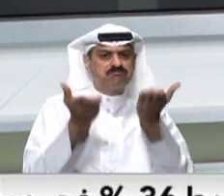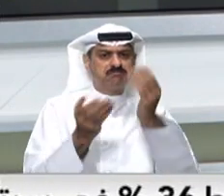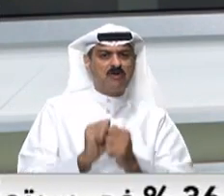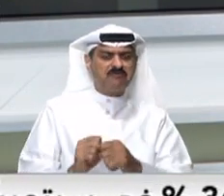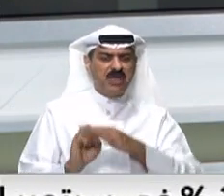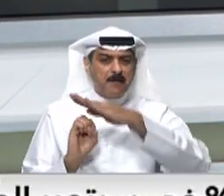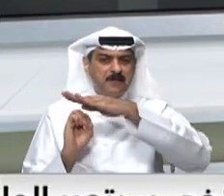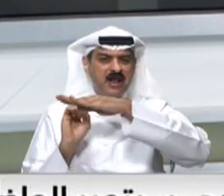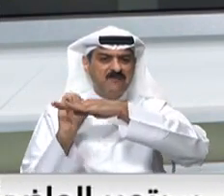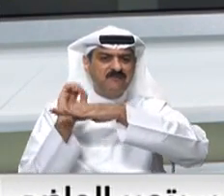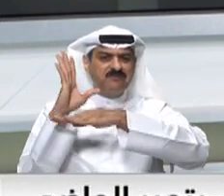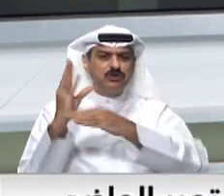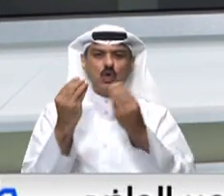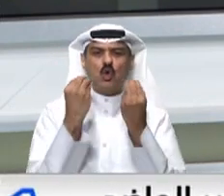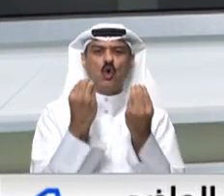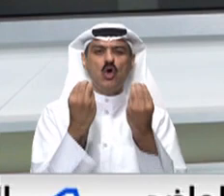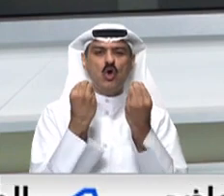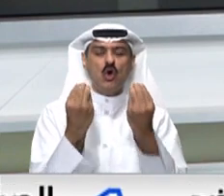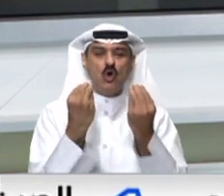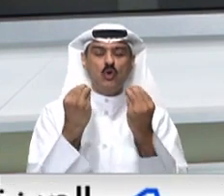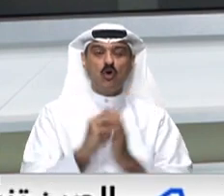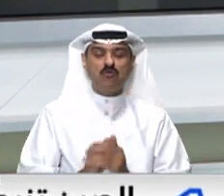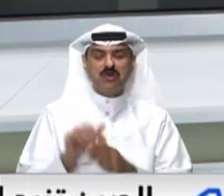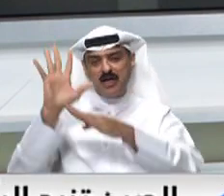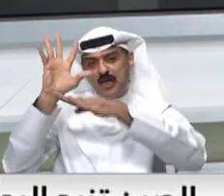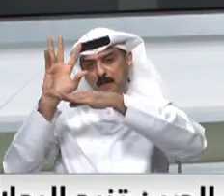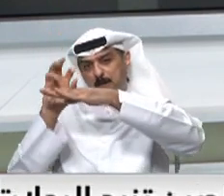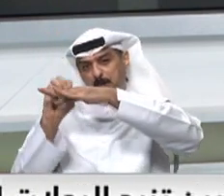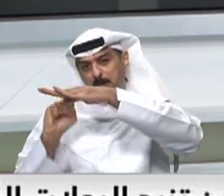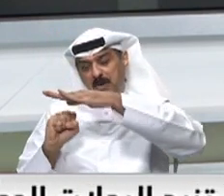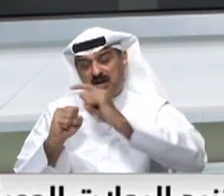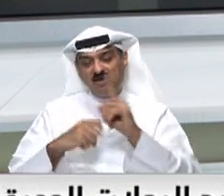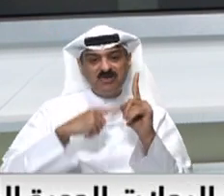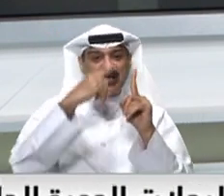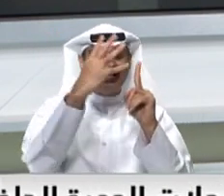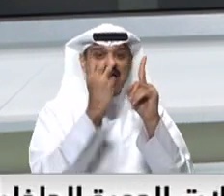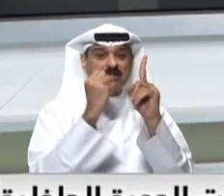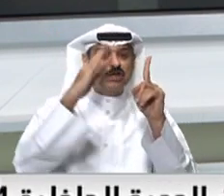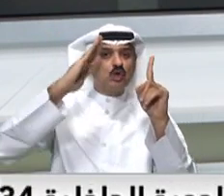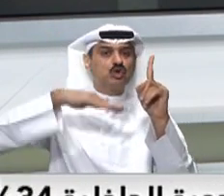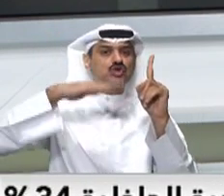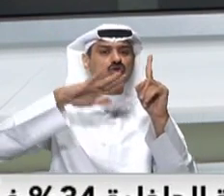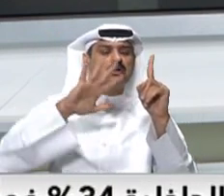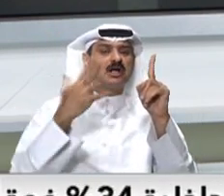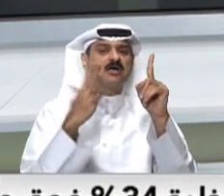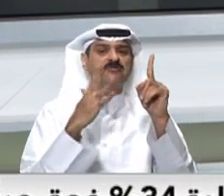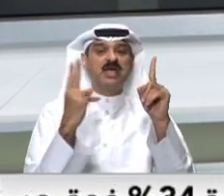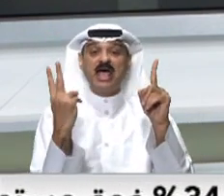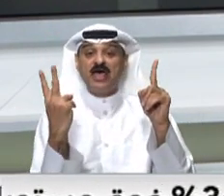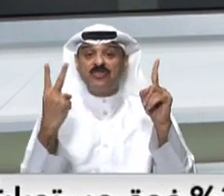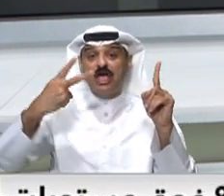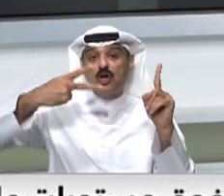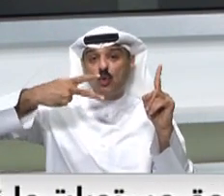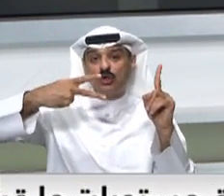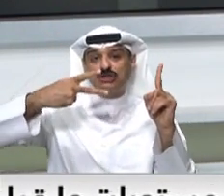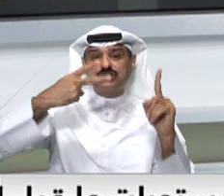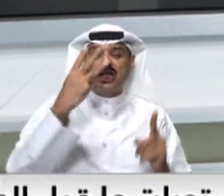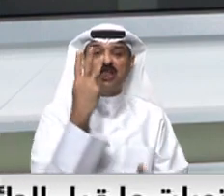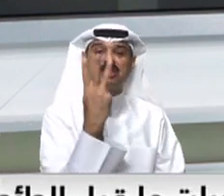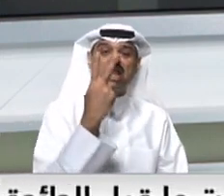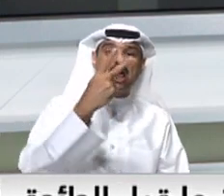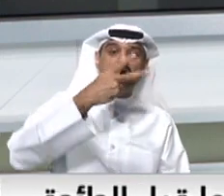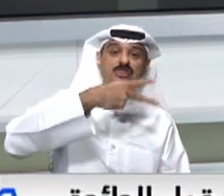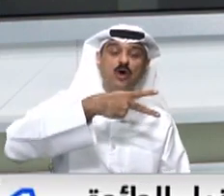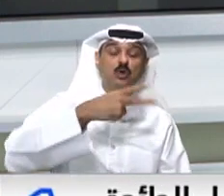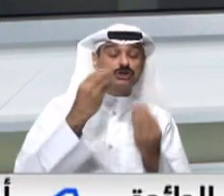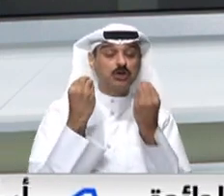الصباح الباكر وأيضا خلال الفترات المتأخرة من الليل، قد تصل درجات الحرارة الصغرى بشكل عام ما بين 22 إلى 23